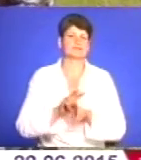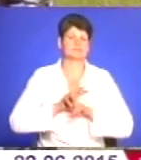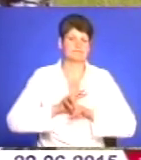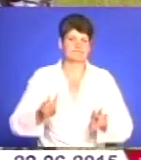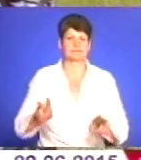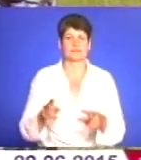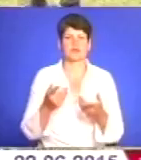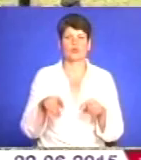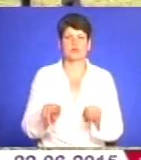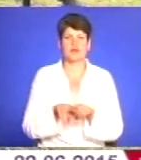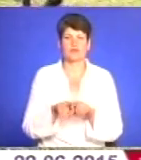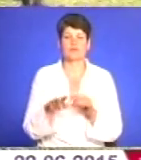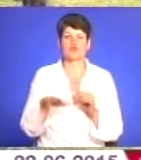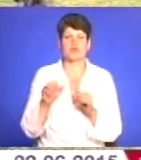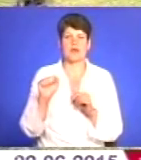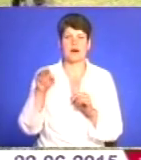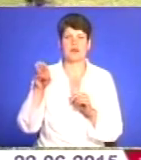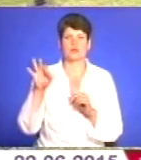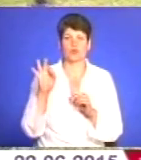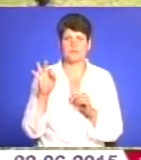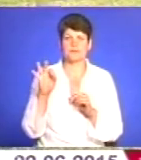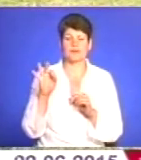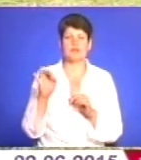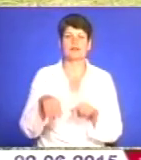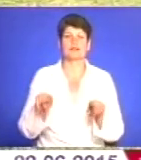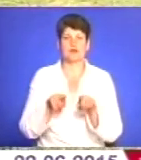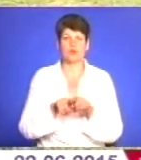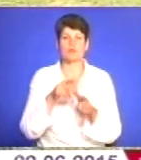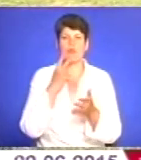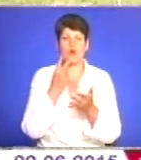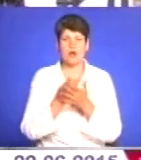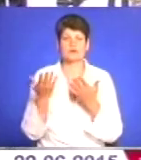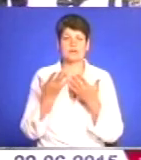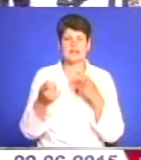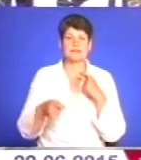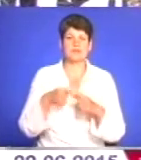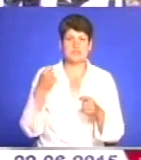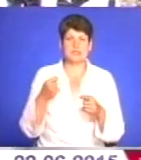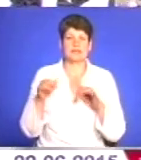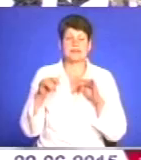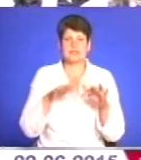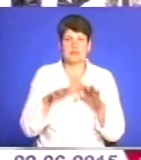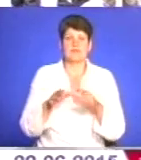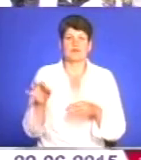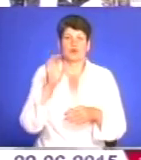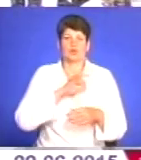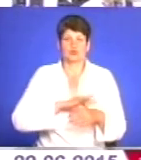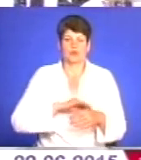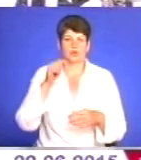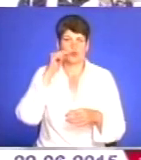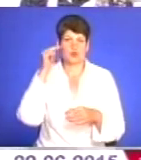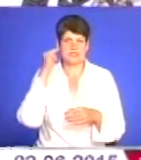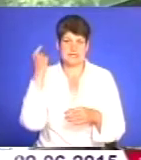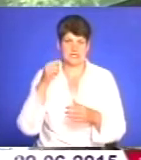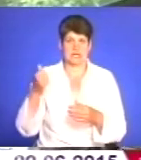аналогічні тим, що в зоні антитерористичної операції, а також покажуть, які диверсійні дії застосовують російські терористичні